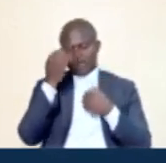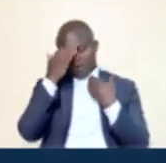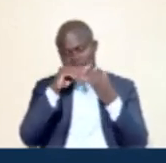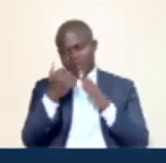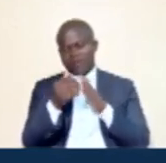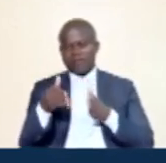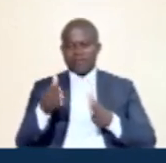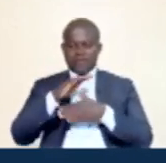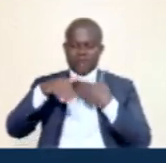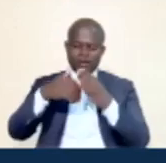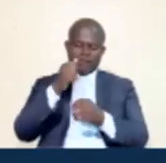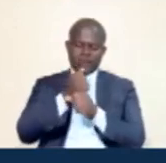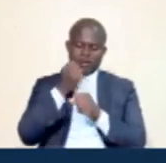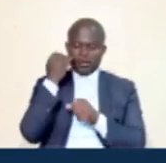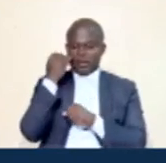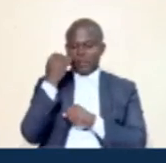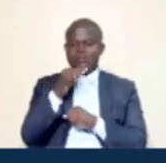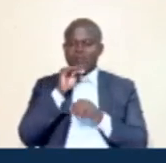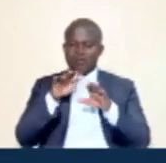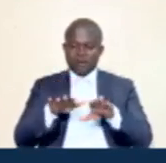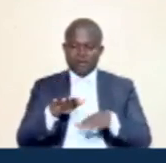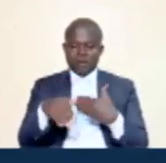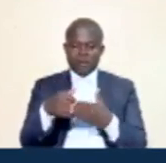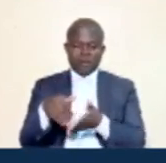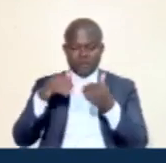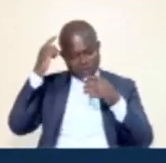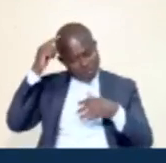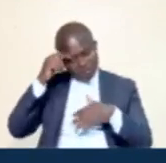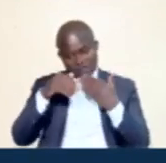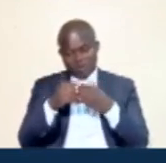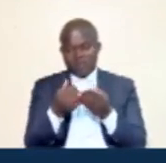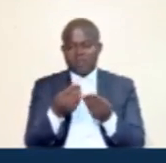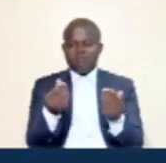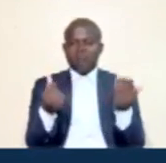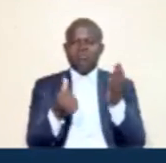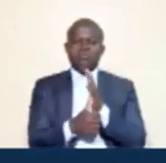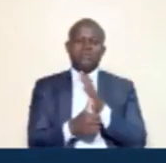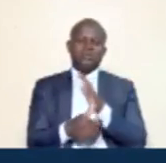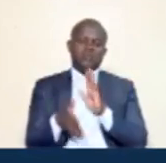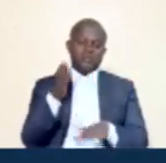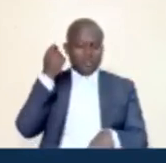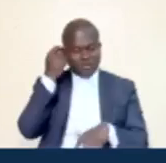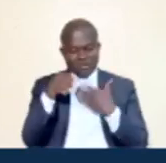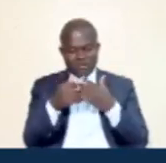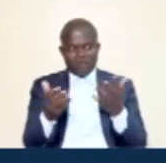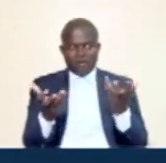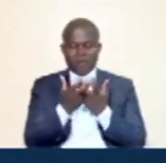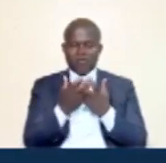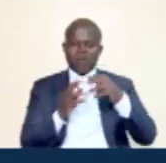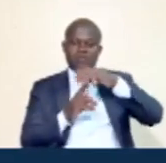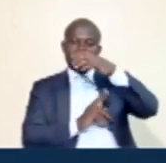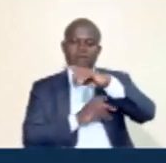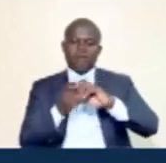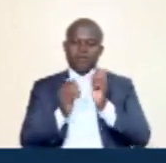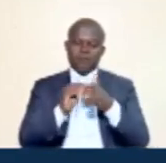yose dukora yidashyizwemo, yidatsindagiwe, itabaye kaburimbo yangirika vuba. Byumvikana ko bigomba kujyana n'ibiraro, ariko nanone